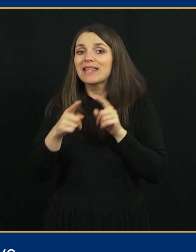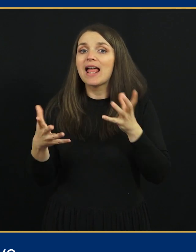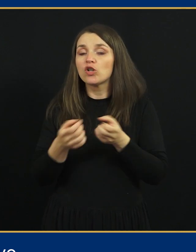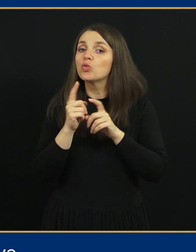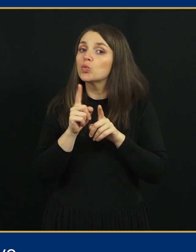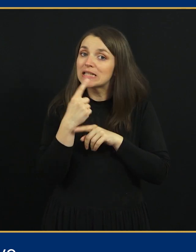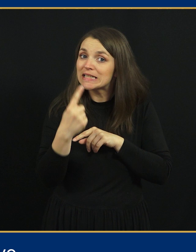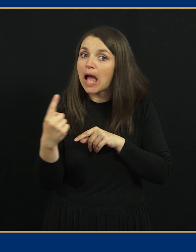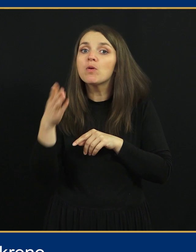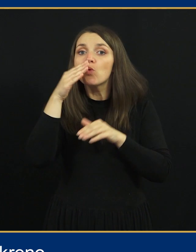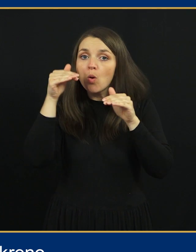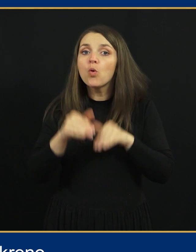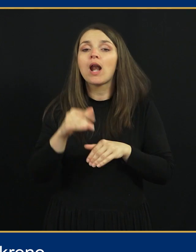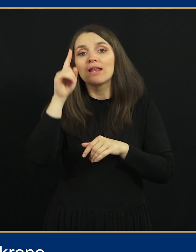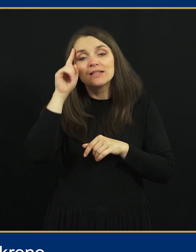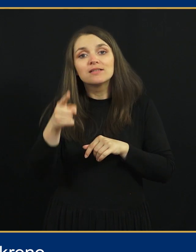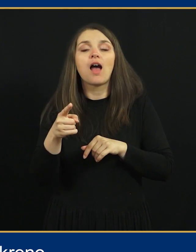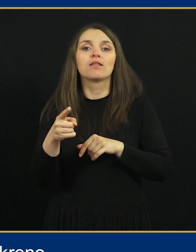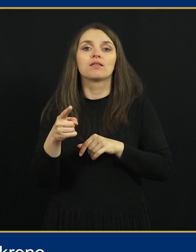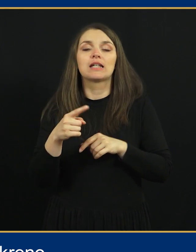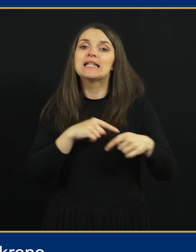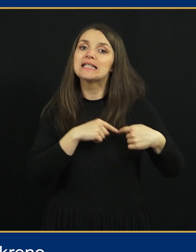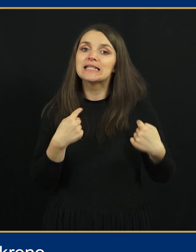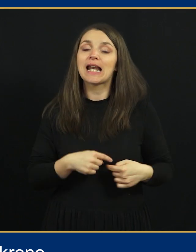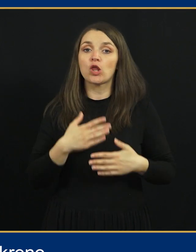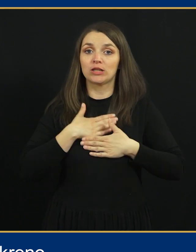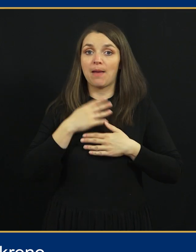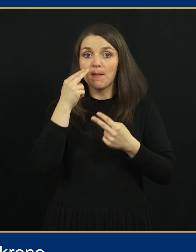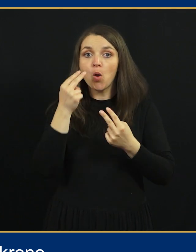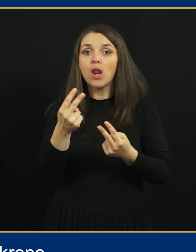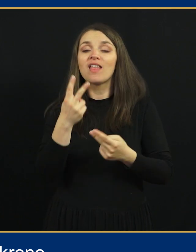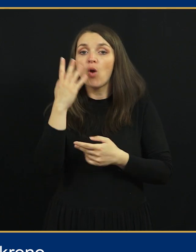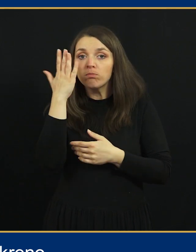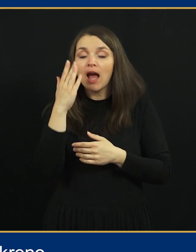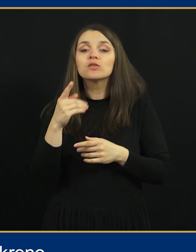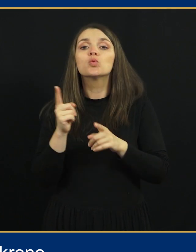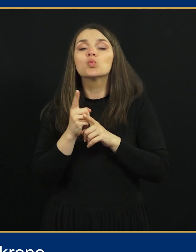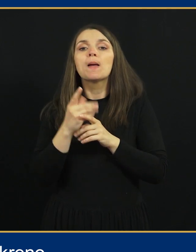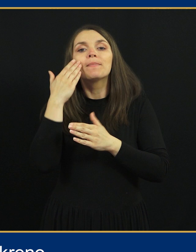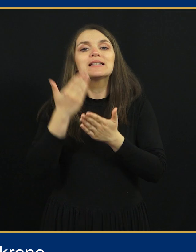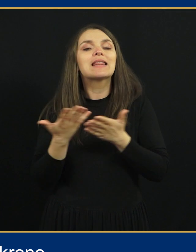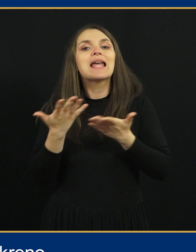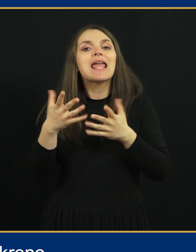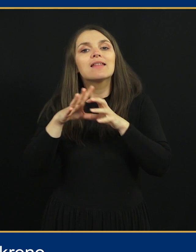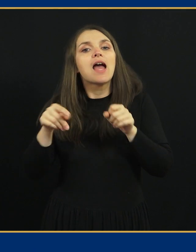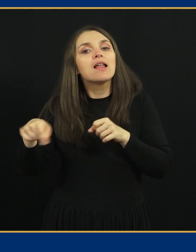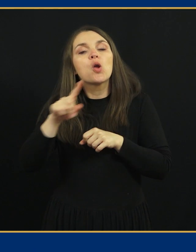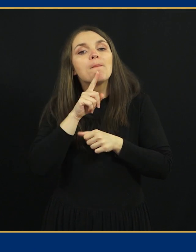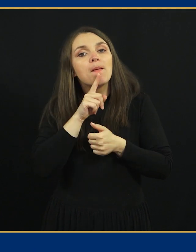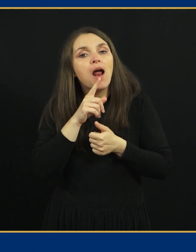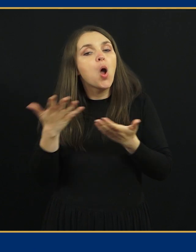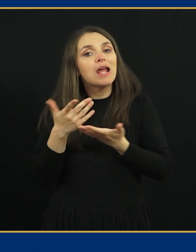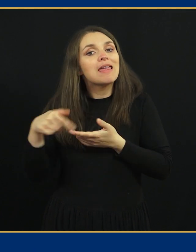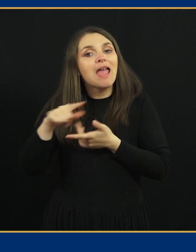del rešitve. Tudi sami bodo morali znati iskreno sebi pogledati v obraz in si priznati, kje